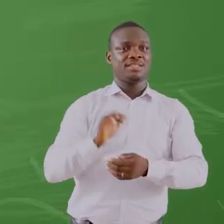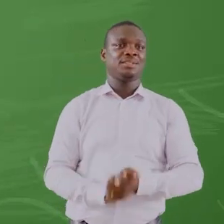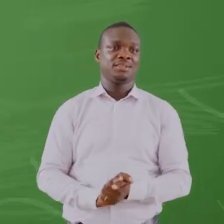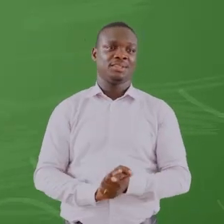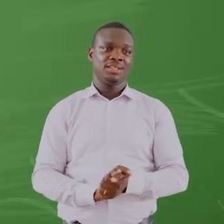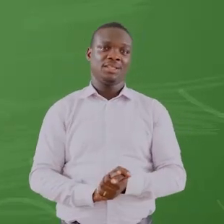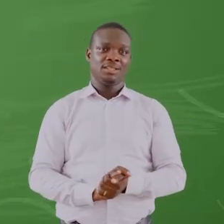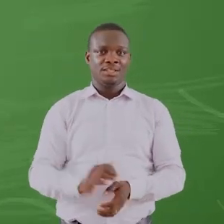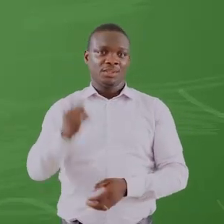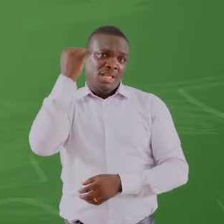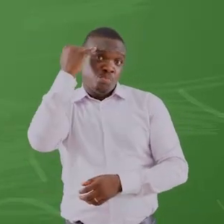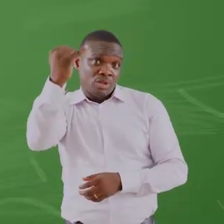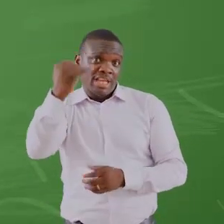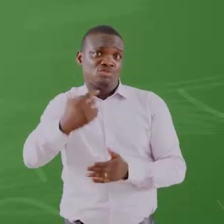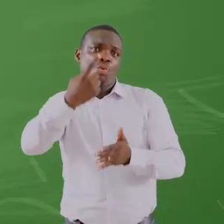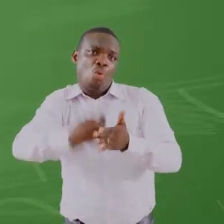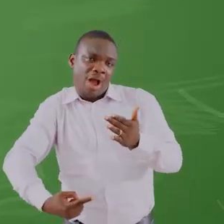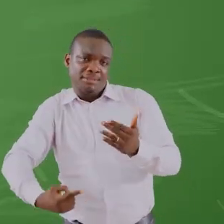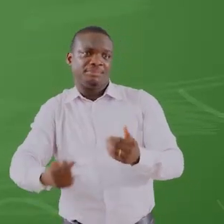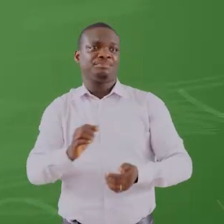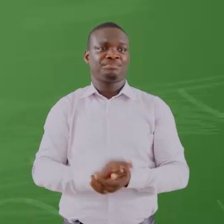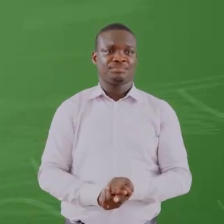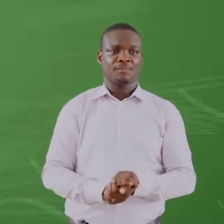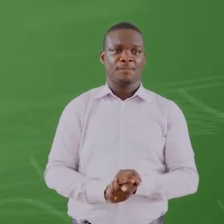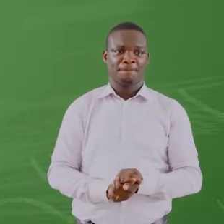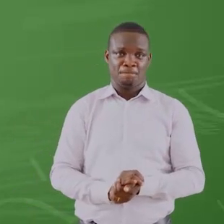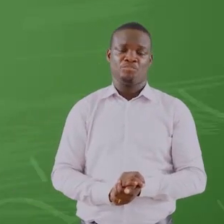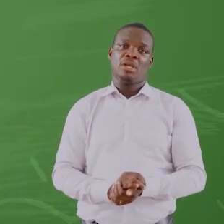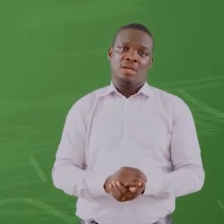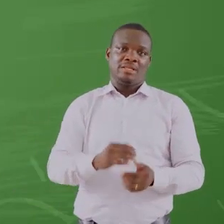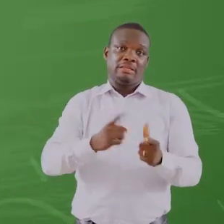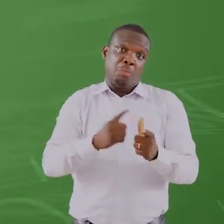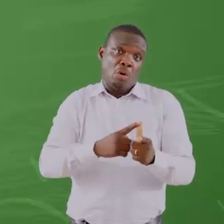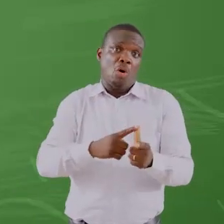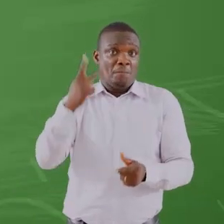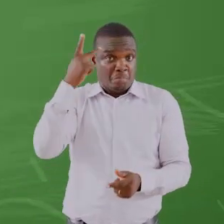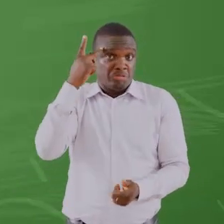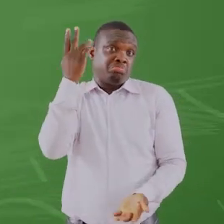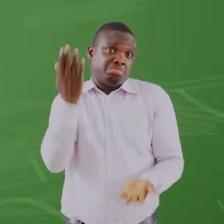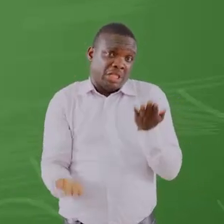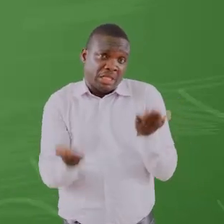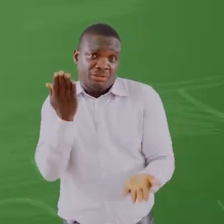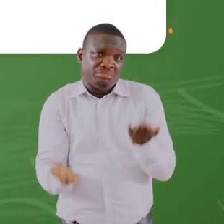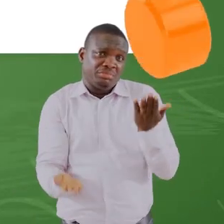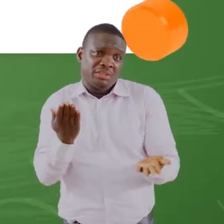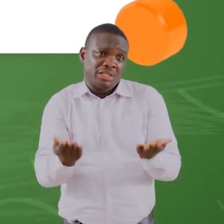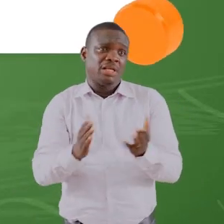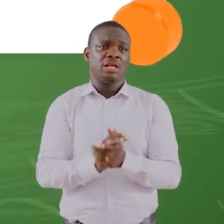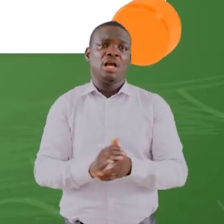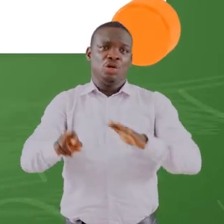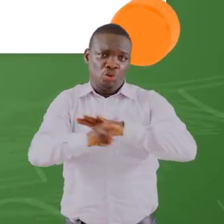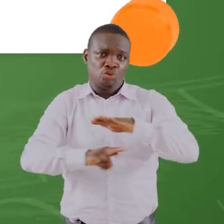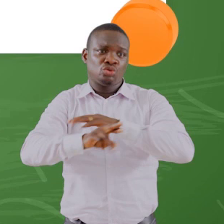Ces hypothèses sont les suivantes. On suppose que, ou peut-être que, les